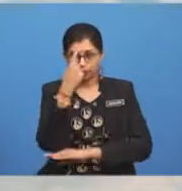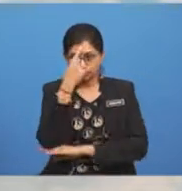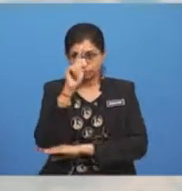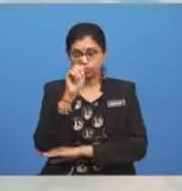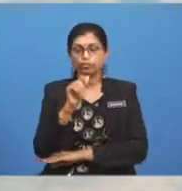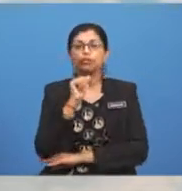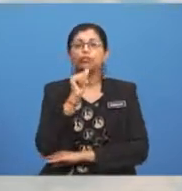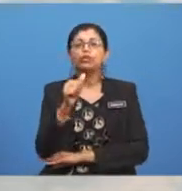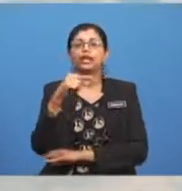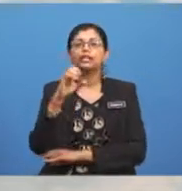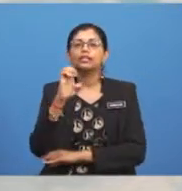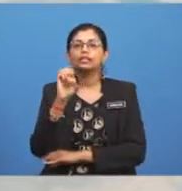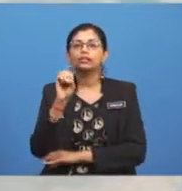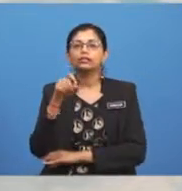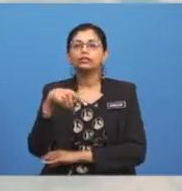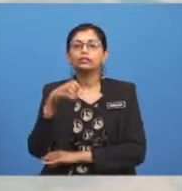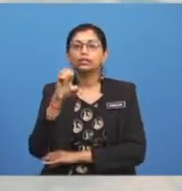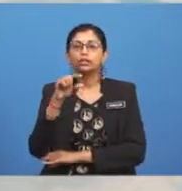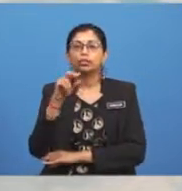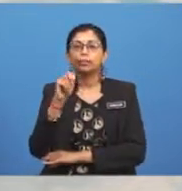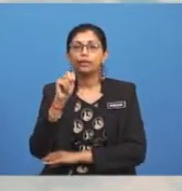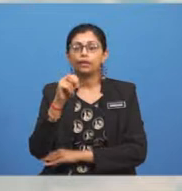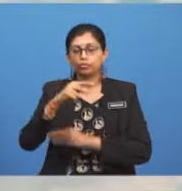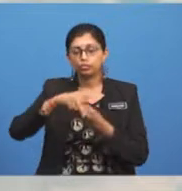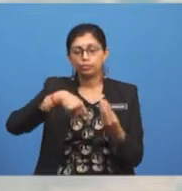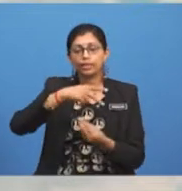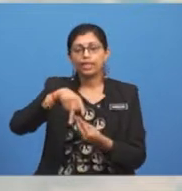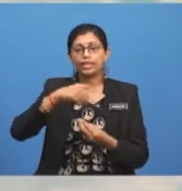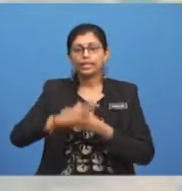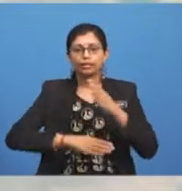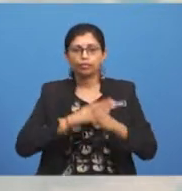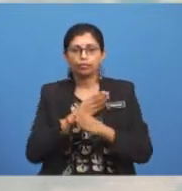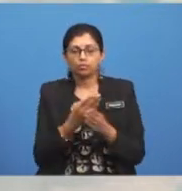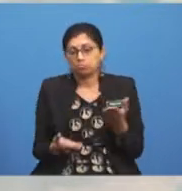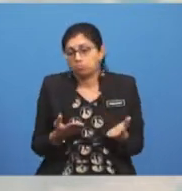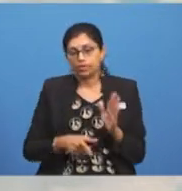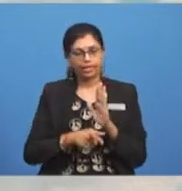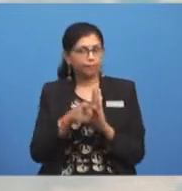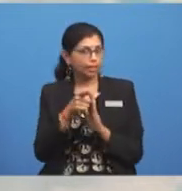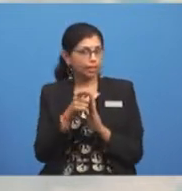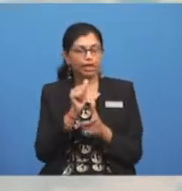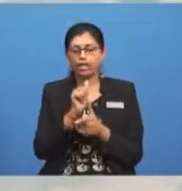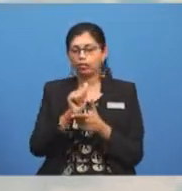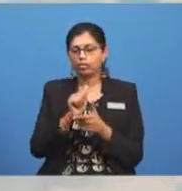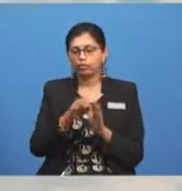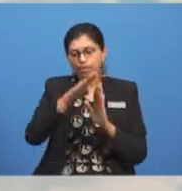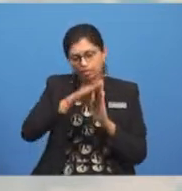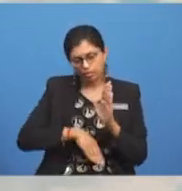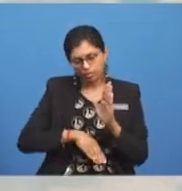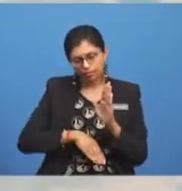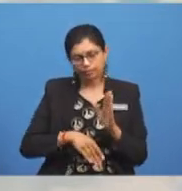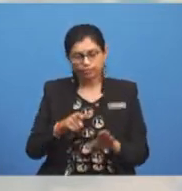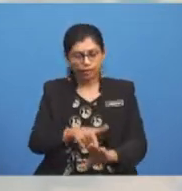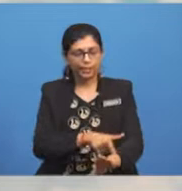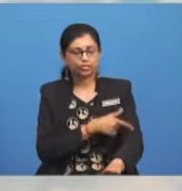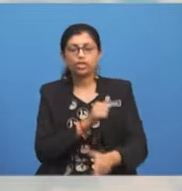bukan geopagon pula untuk mengelilingi bumi adalah sama ada lebih panjang atau lebih